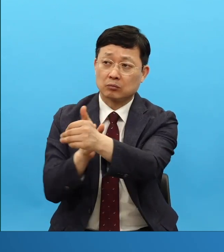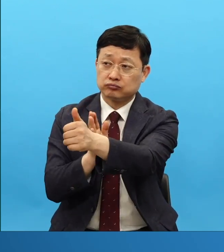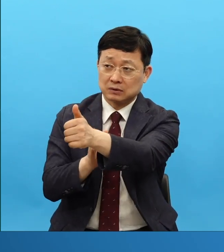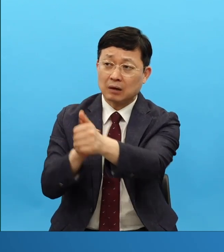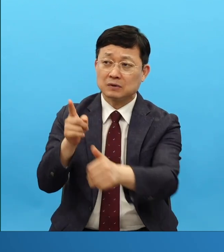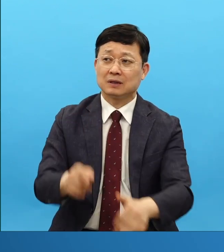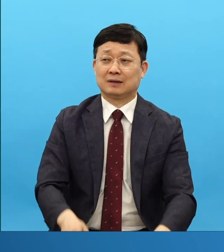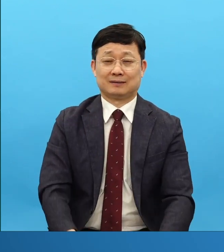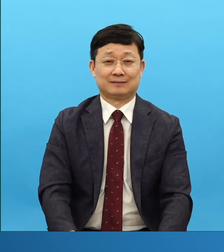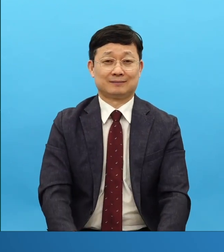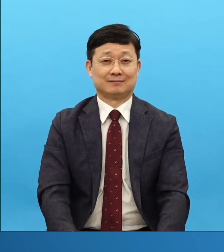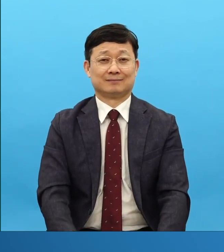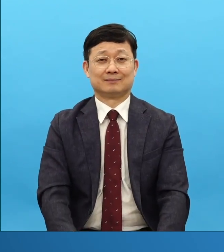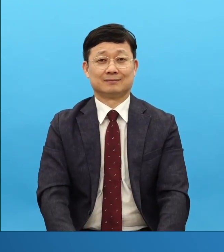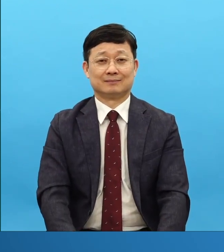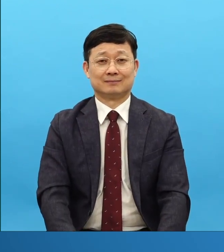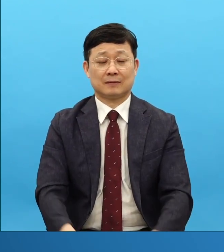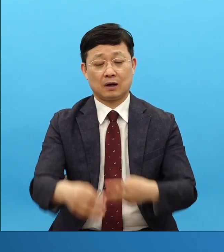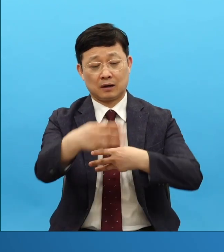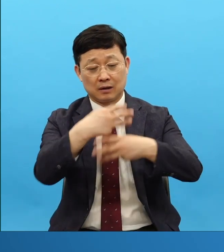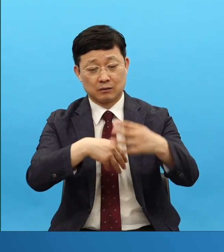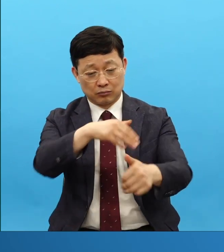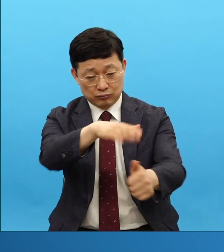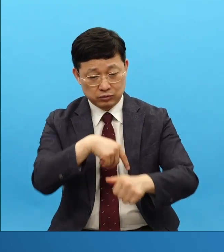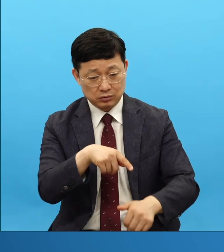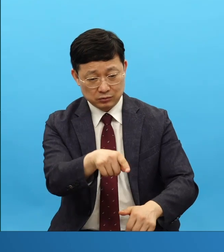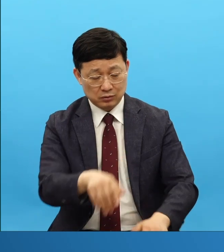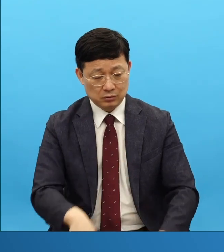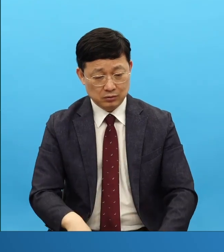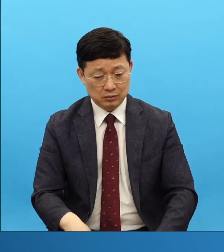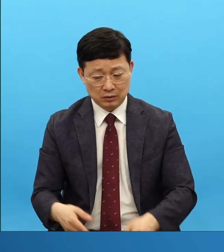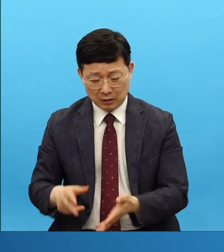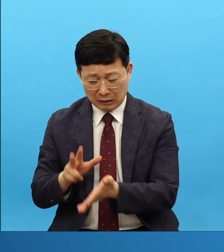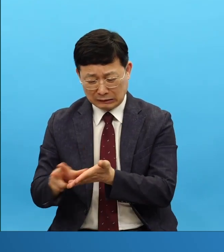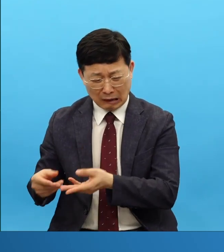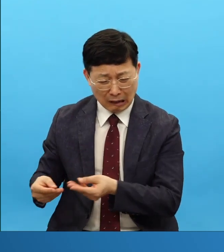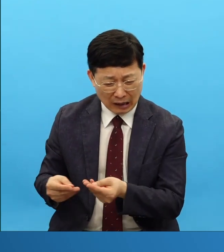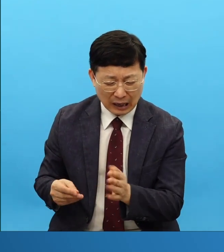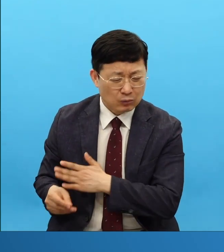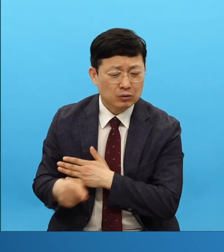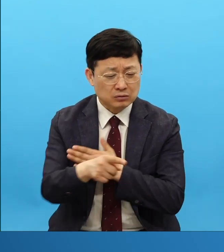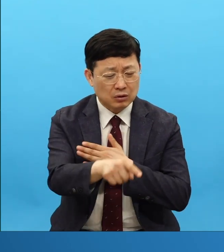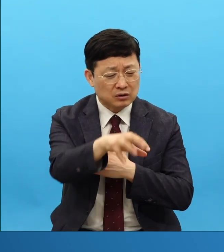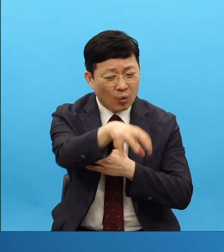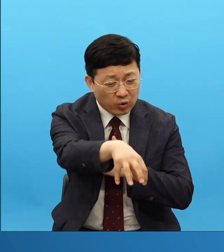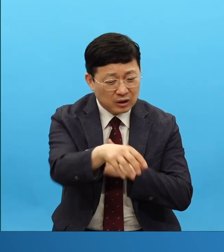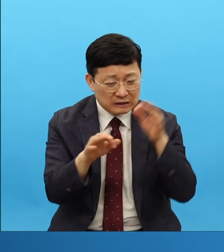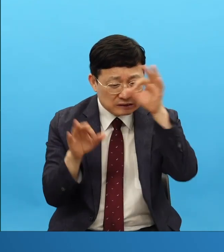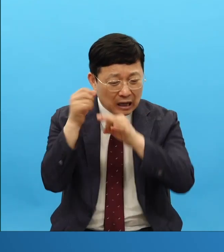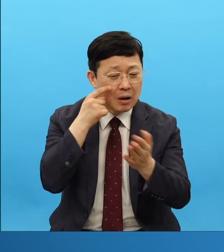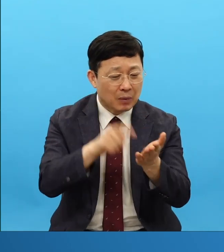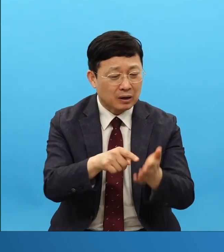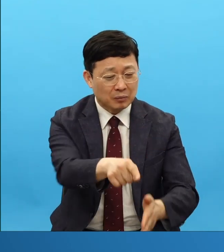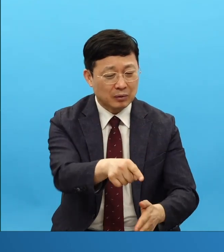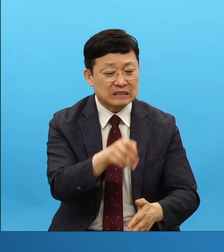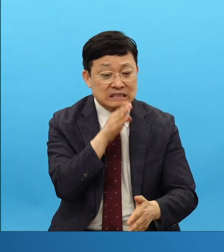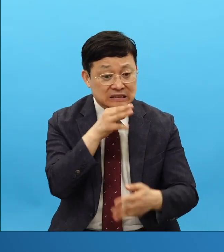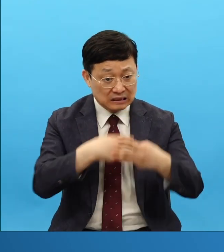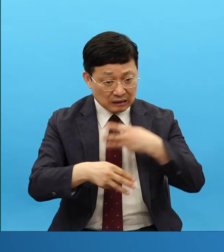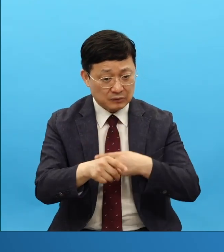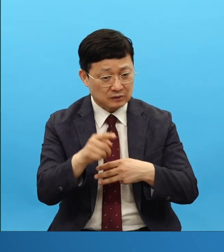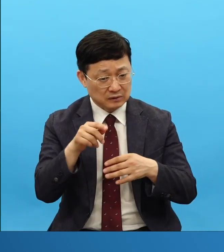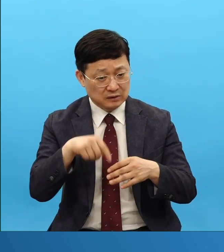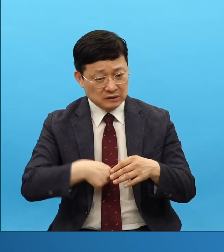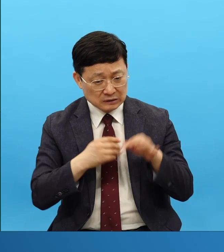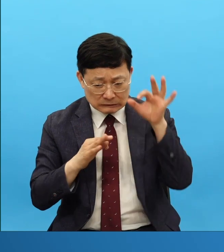true disciple because they need to discover 그러나 the 렘 materials for 물에 야 themselves. 누구는 안 줘도 찾아내. Even if you don't give it to them, remnants must discover 그게 for yourself. 렘넌트요. That is a